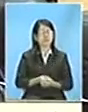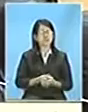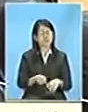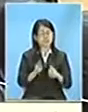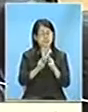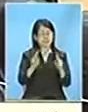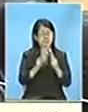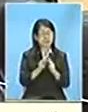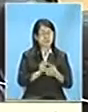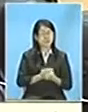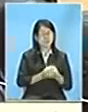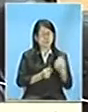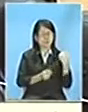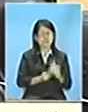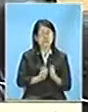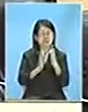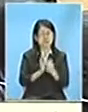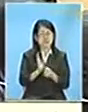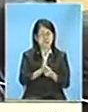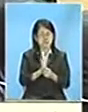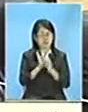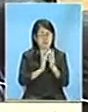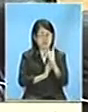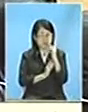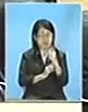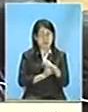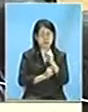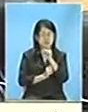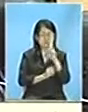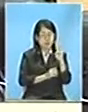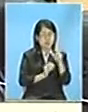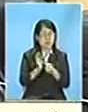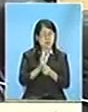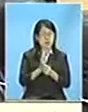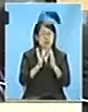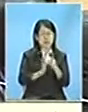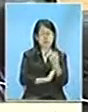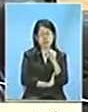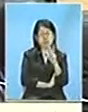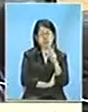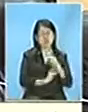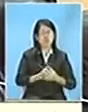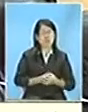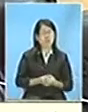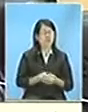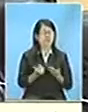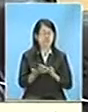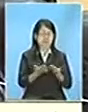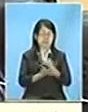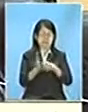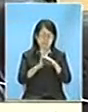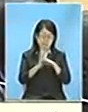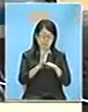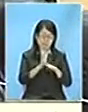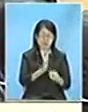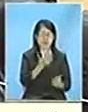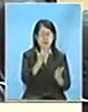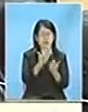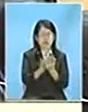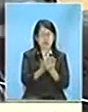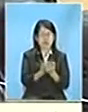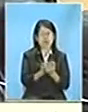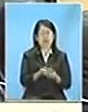ขอสงวนความเห็นจำนวน1ท่านสมาชิกวุฒิสภาขอสงวนคำแปรยติจำนวน13ท่านรายละเอียดปรากฏตามรายงานของคณะกรรม